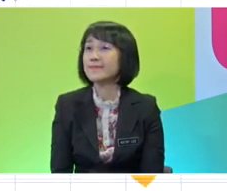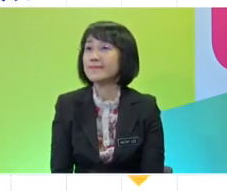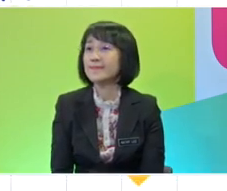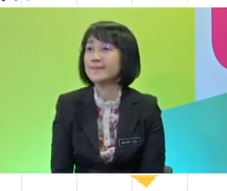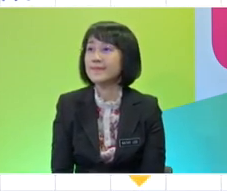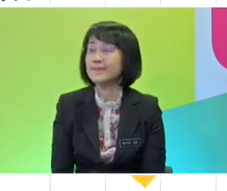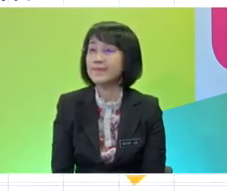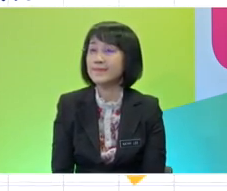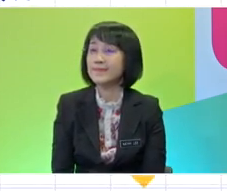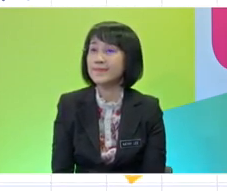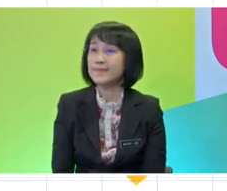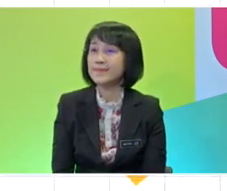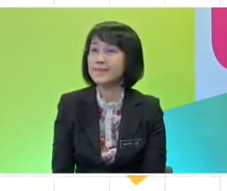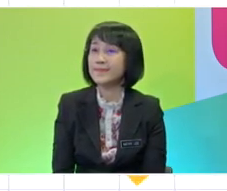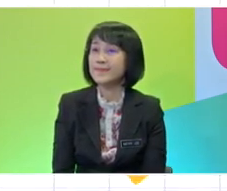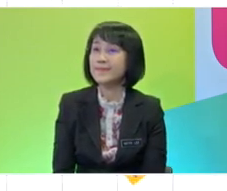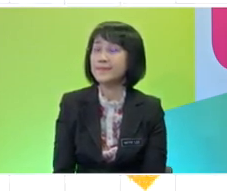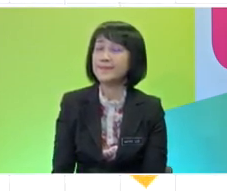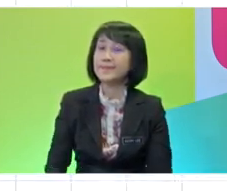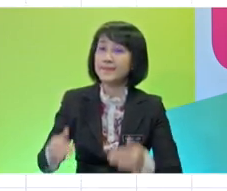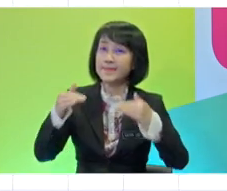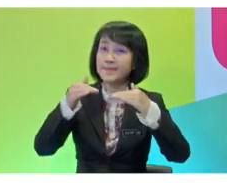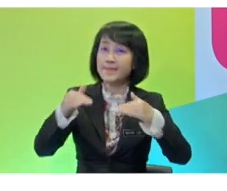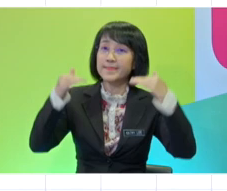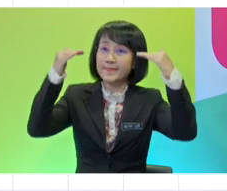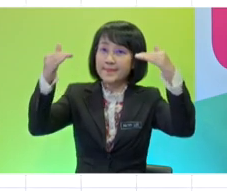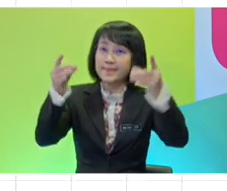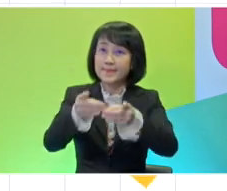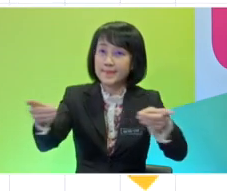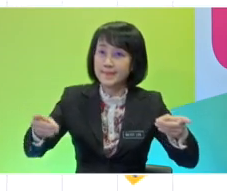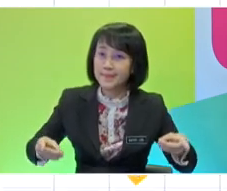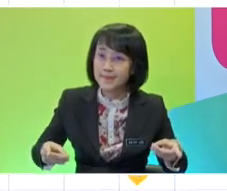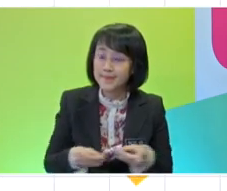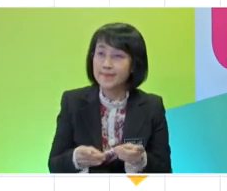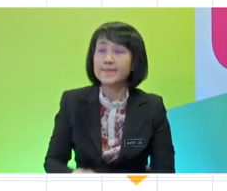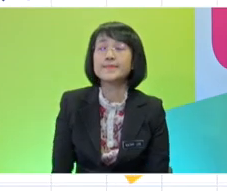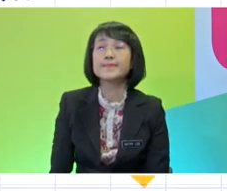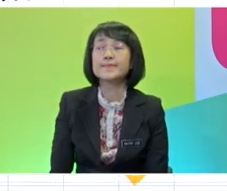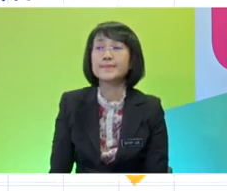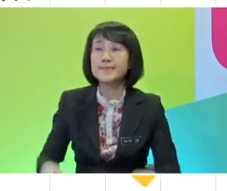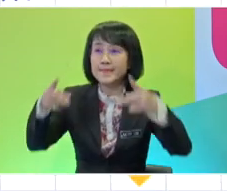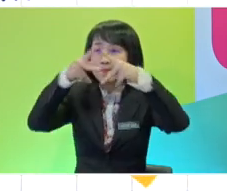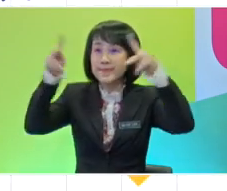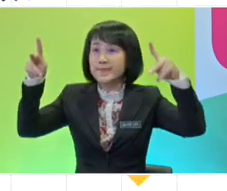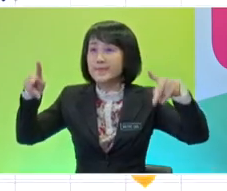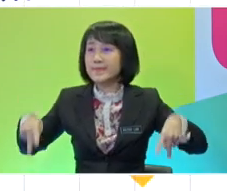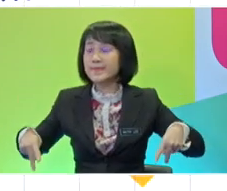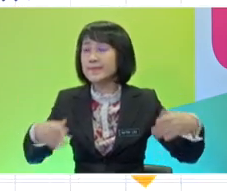itu tadi peringkat daerah baik seterusnya pemeriksaan peringkat